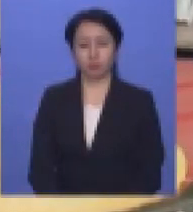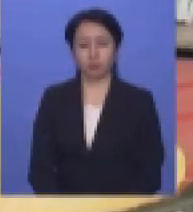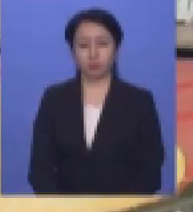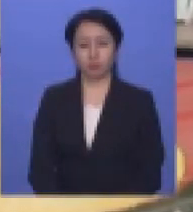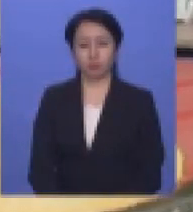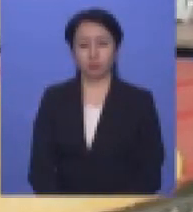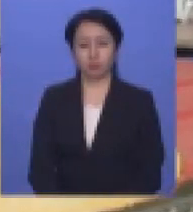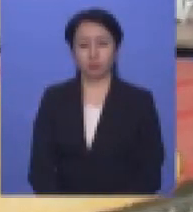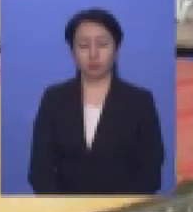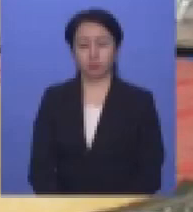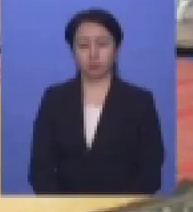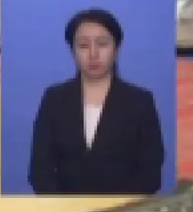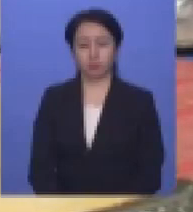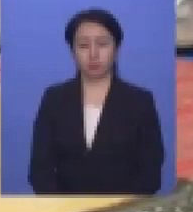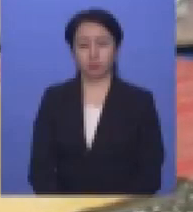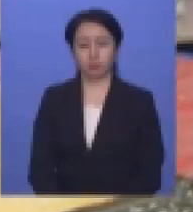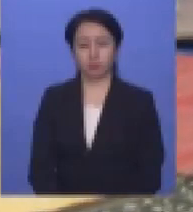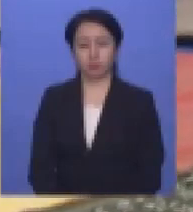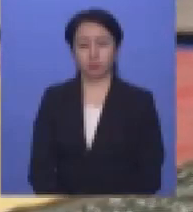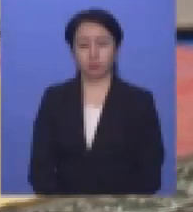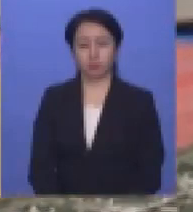Адам далдыга тартасыңдар биринчи өздериңиз.